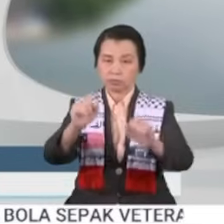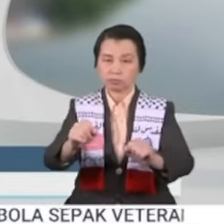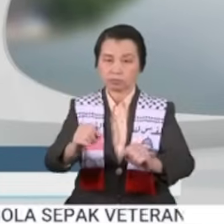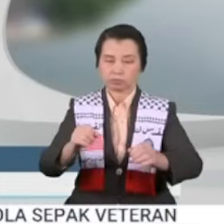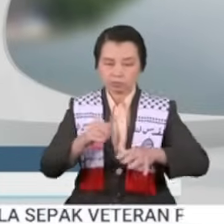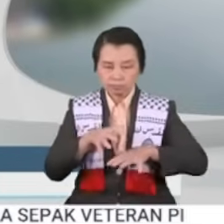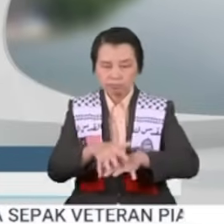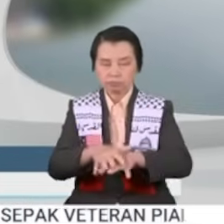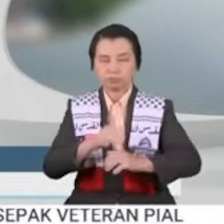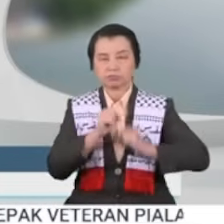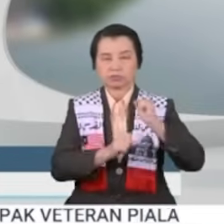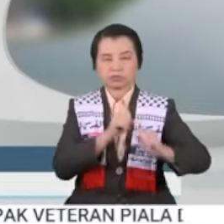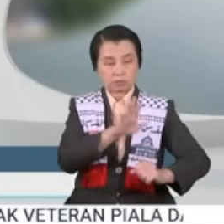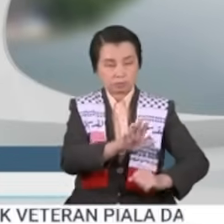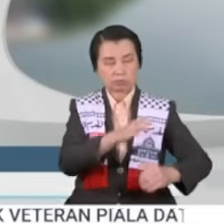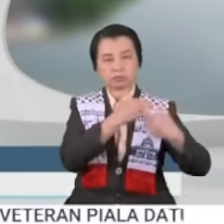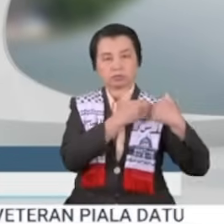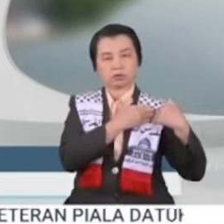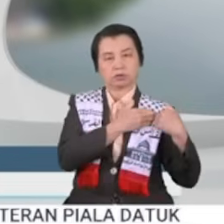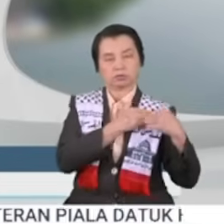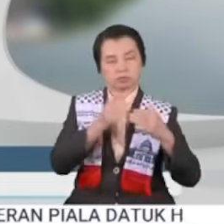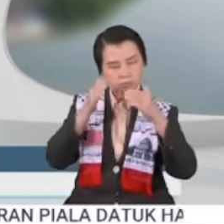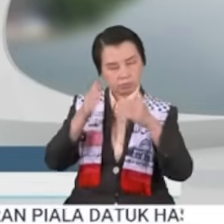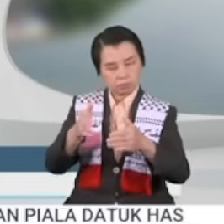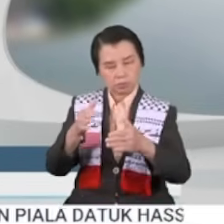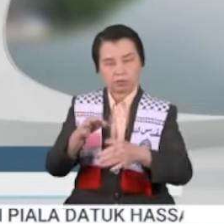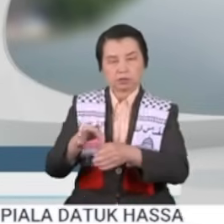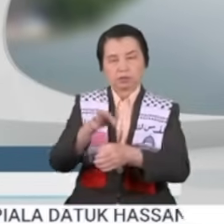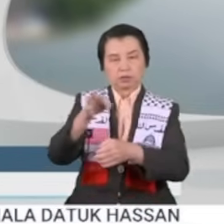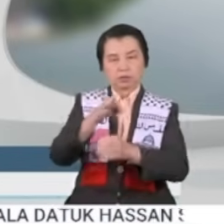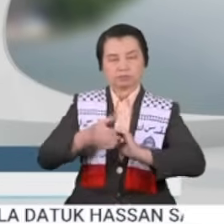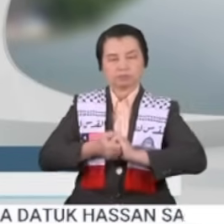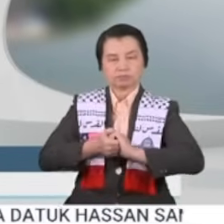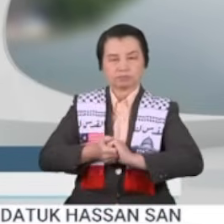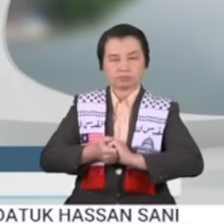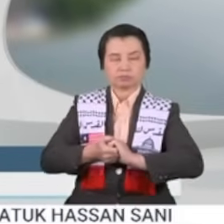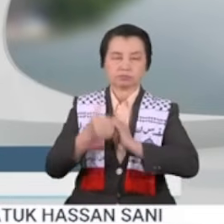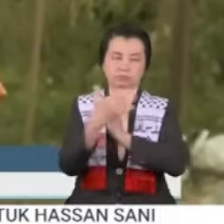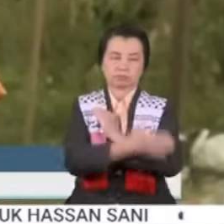menyemai sikap bertanggungjawab prihatin dan semangat